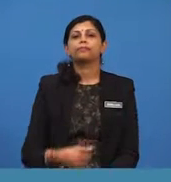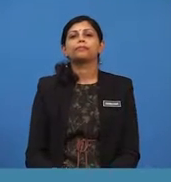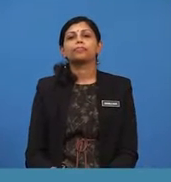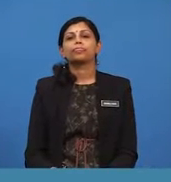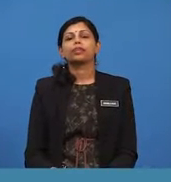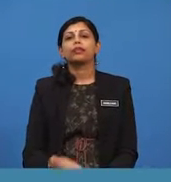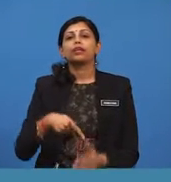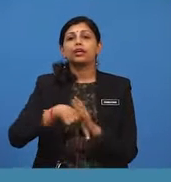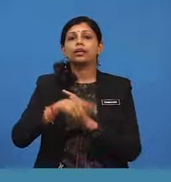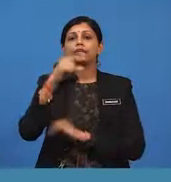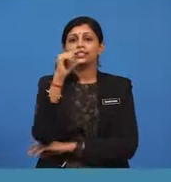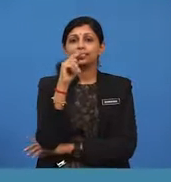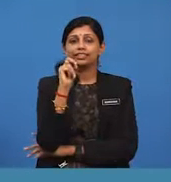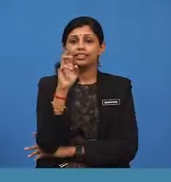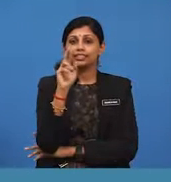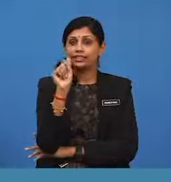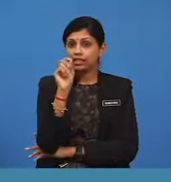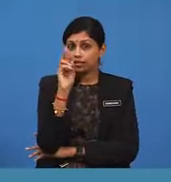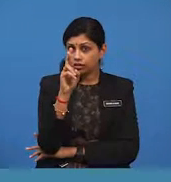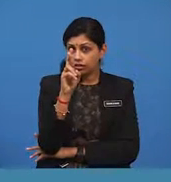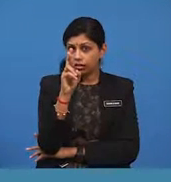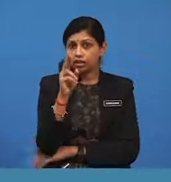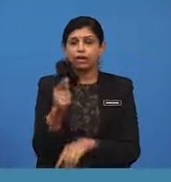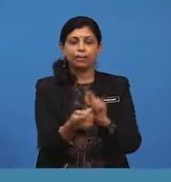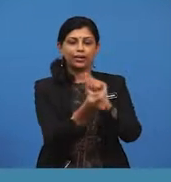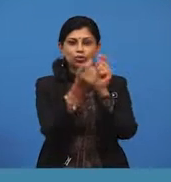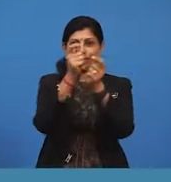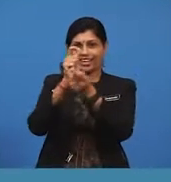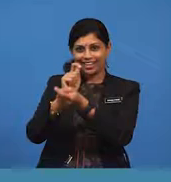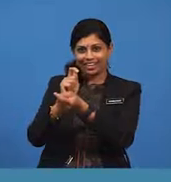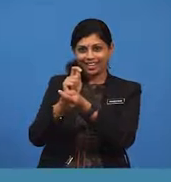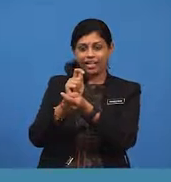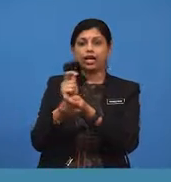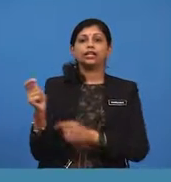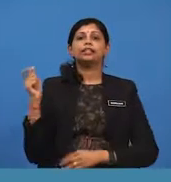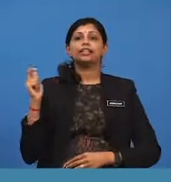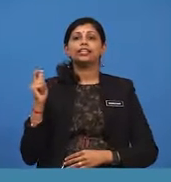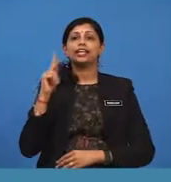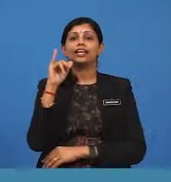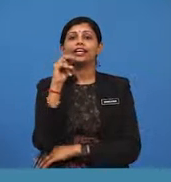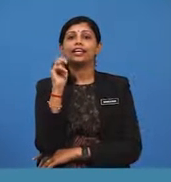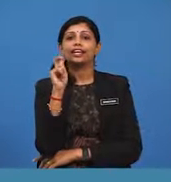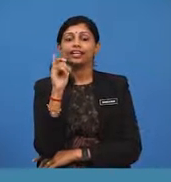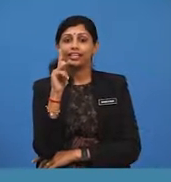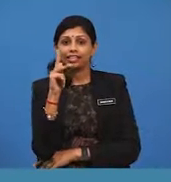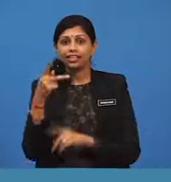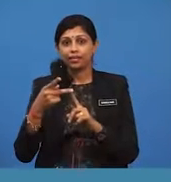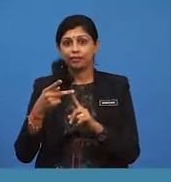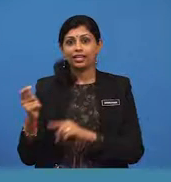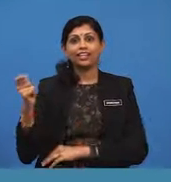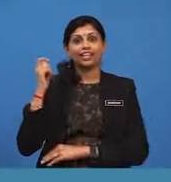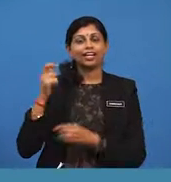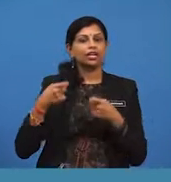Penjana elektrik atau generator ini menukarkan tenaga kinetik kepada tenaga elektrik dengan